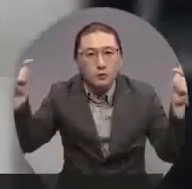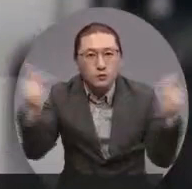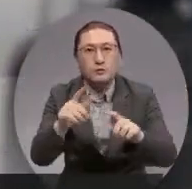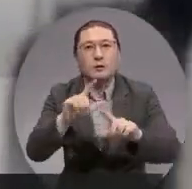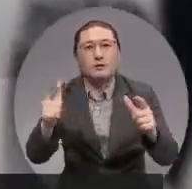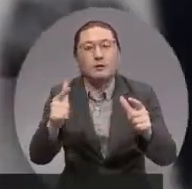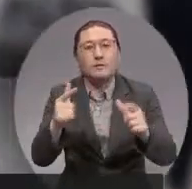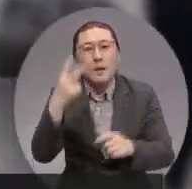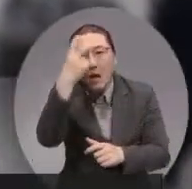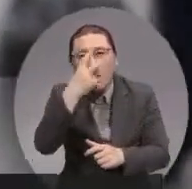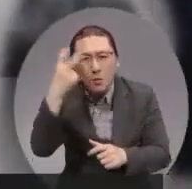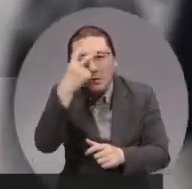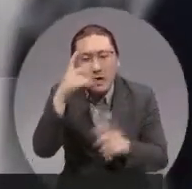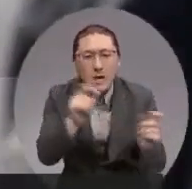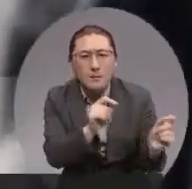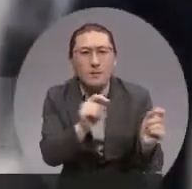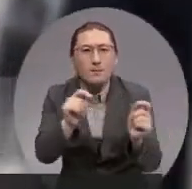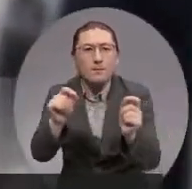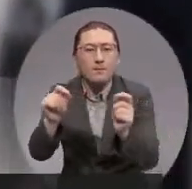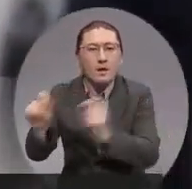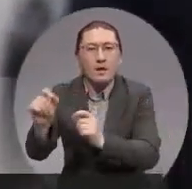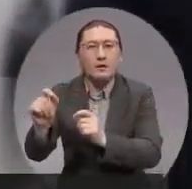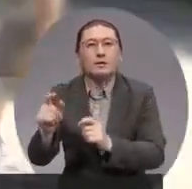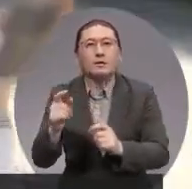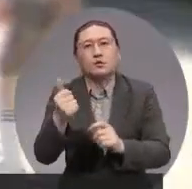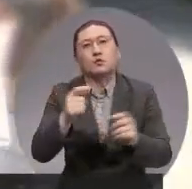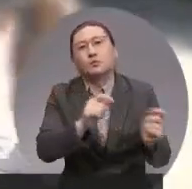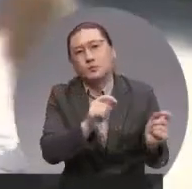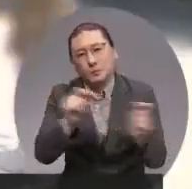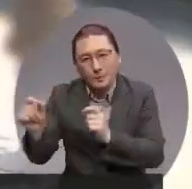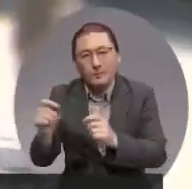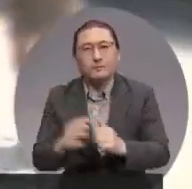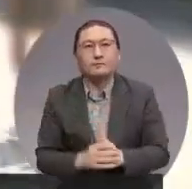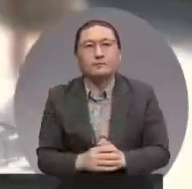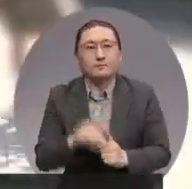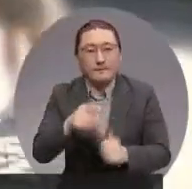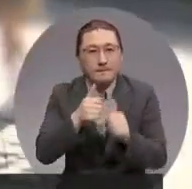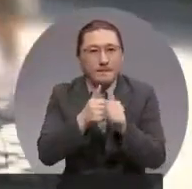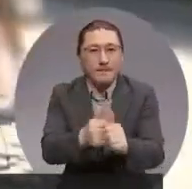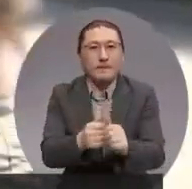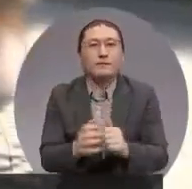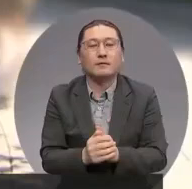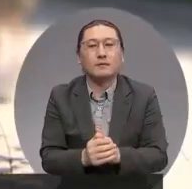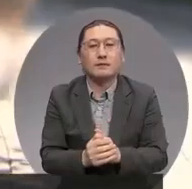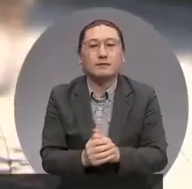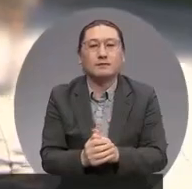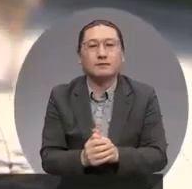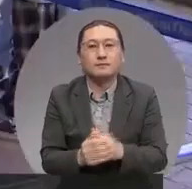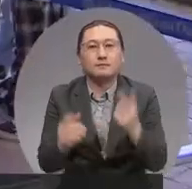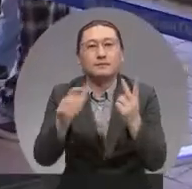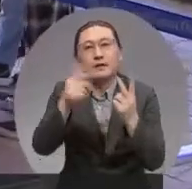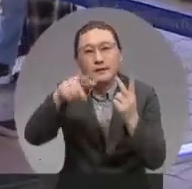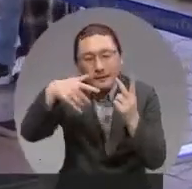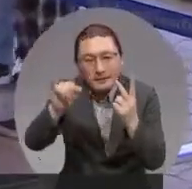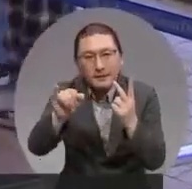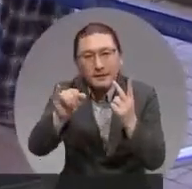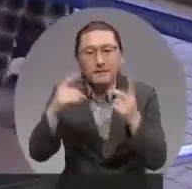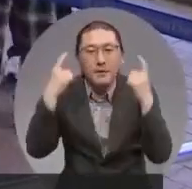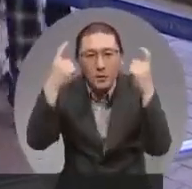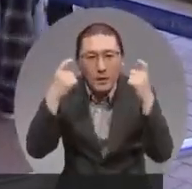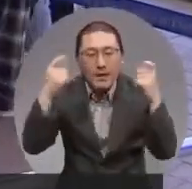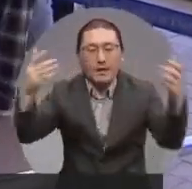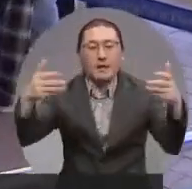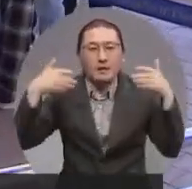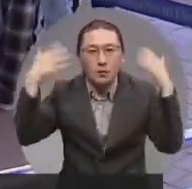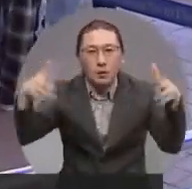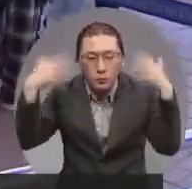단속은 유예하고 홍보와 계도에 나서기로 했습니다. 이에 따라 2학기에 예정된 현장 학습이나 수학여행은